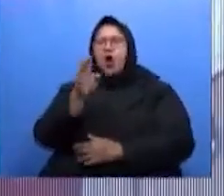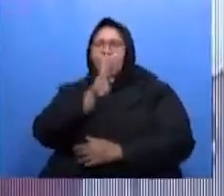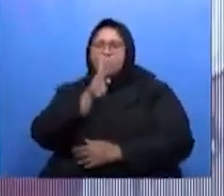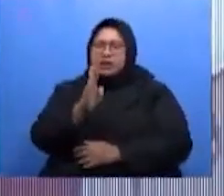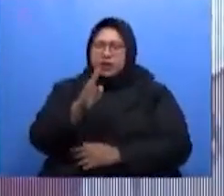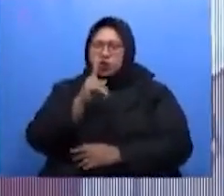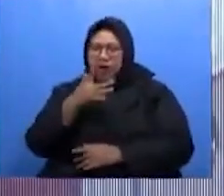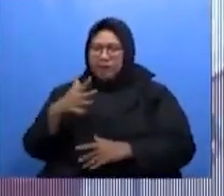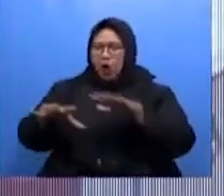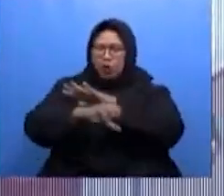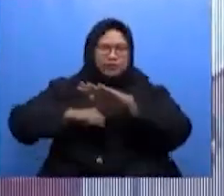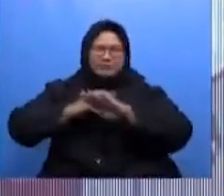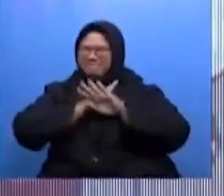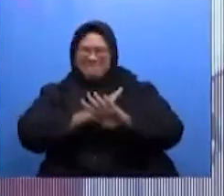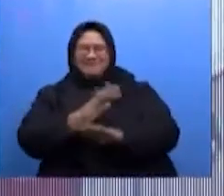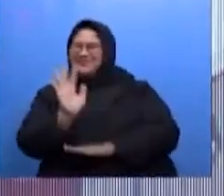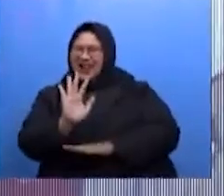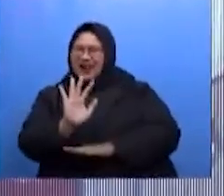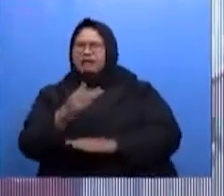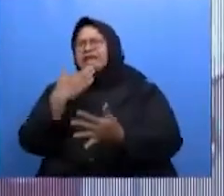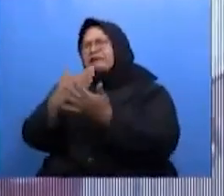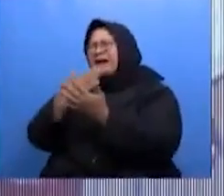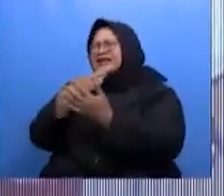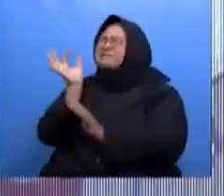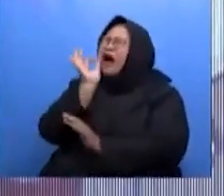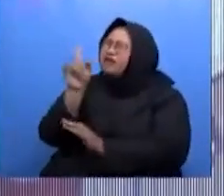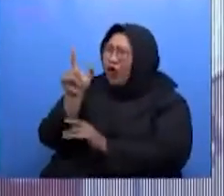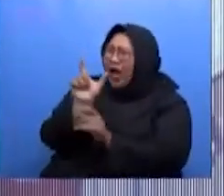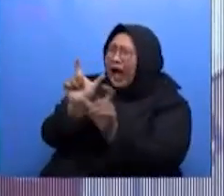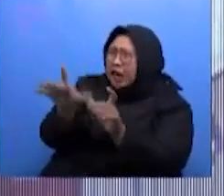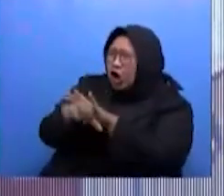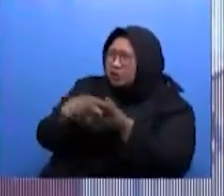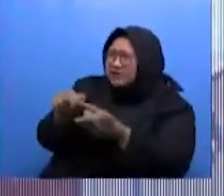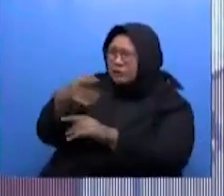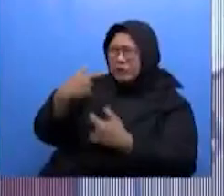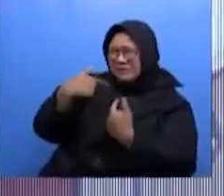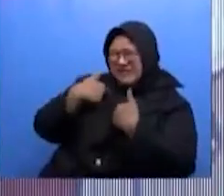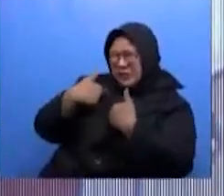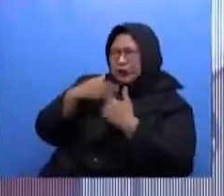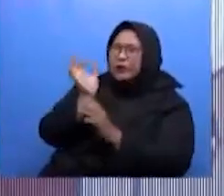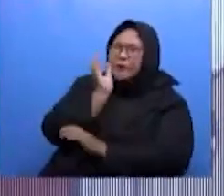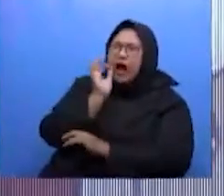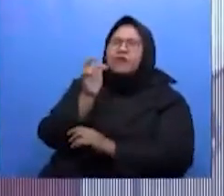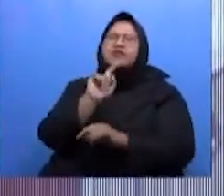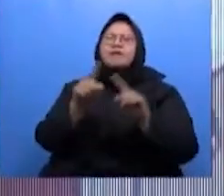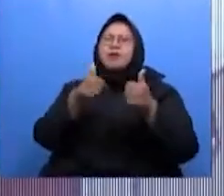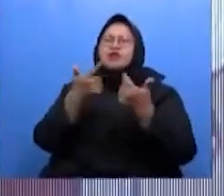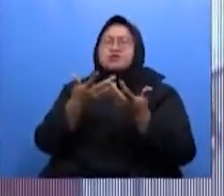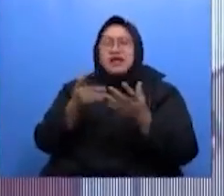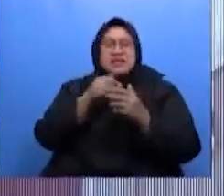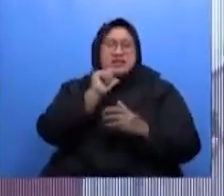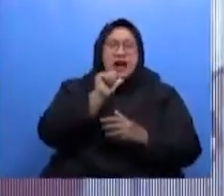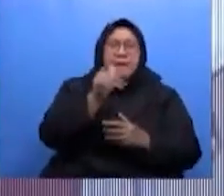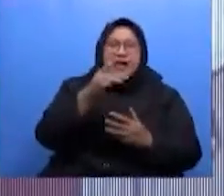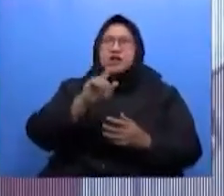tidak korupsi mohon maaf atas gangguan atas kalimat kami tapi tujuan ini adalah untuk mengajak kita semua siapapun yang